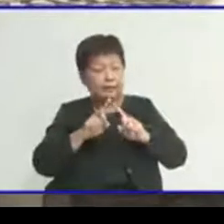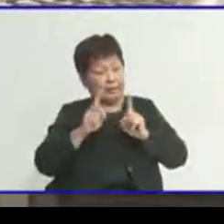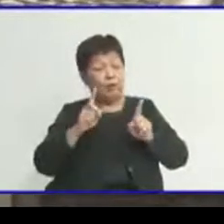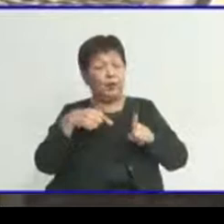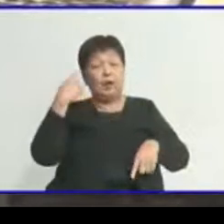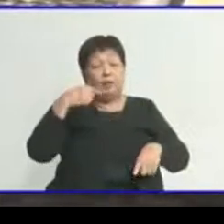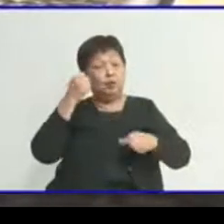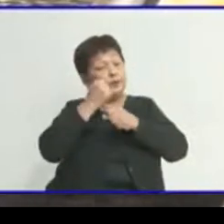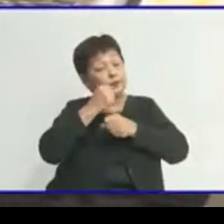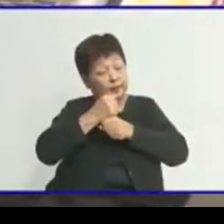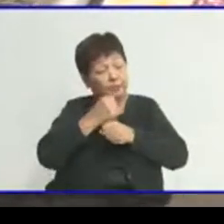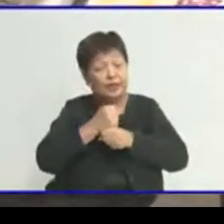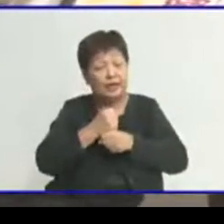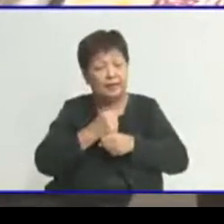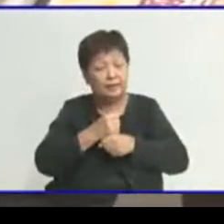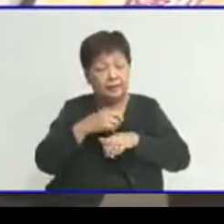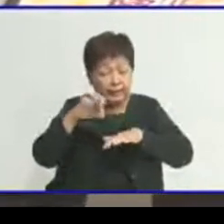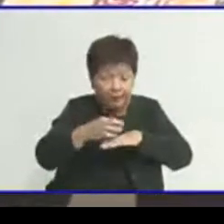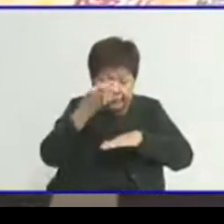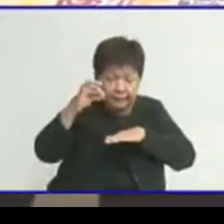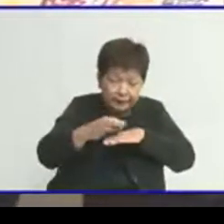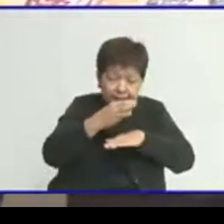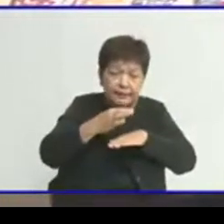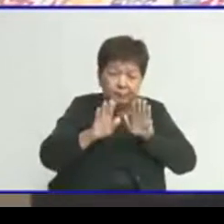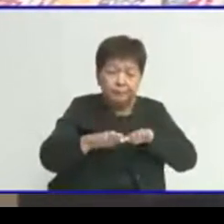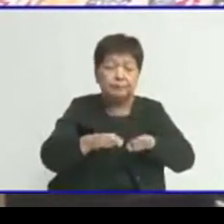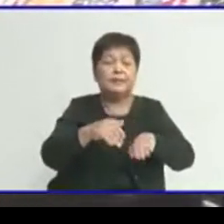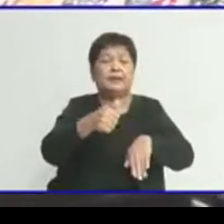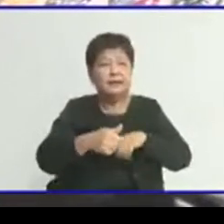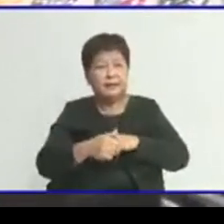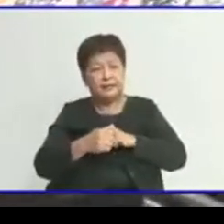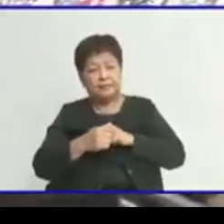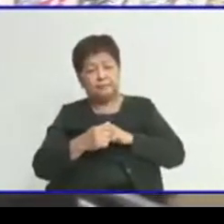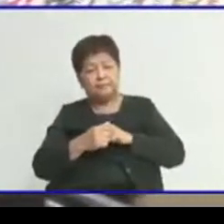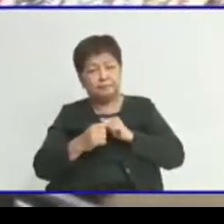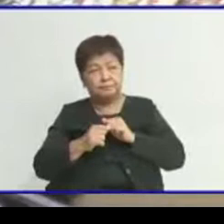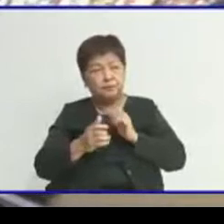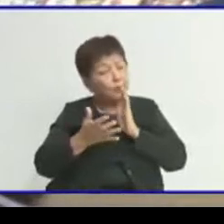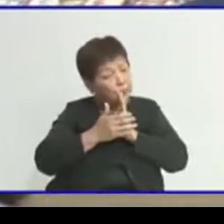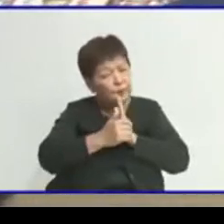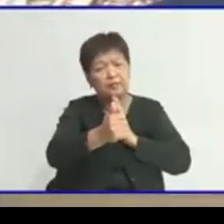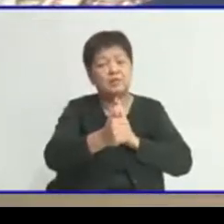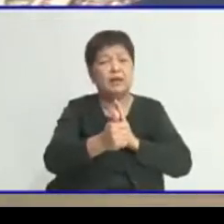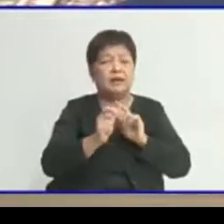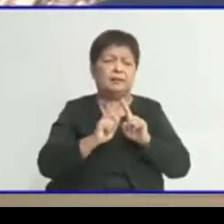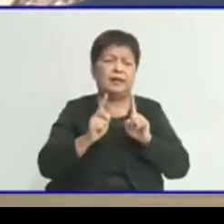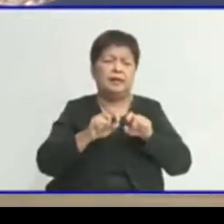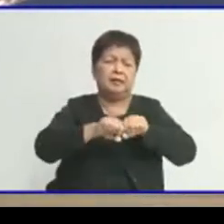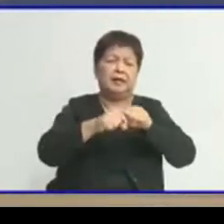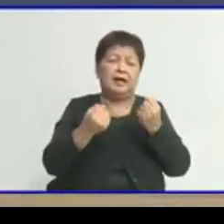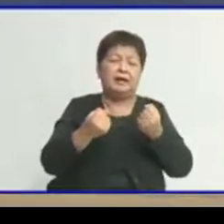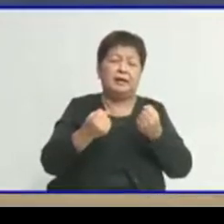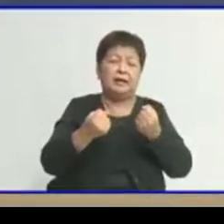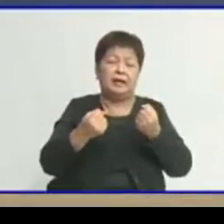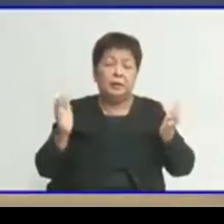ที่ติดตัวมาค่ะ แอนด์เรฟูจีซินแบงคอก รับรองแต่ว่าขาดการสนับสนุนนะคะดังนั้นเพื่อเป็น